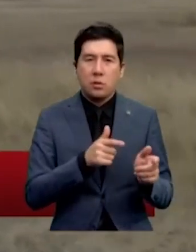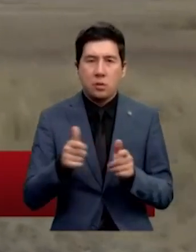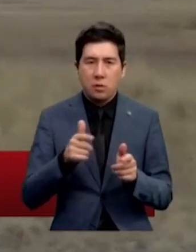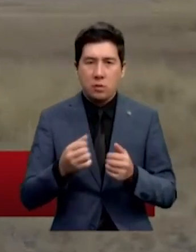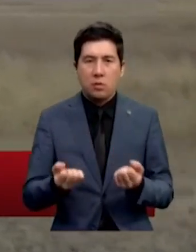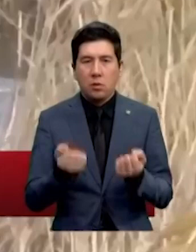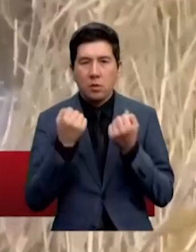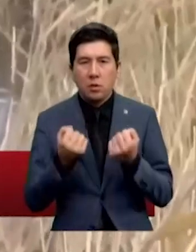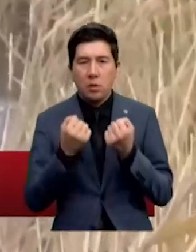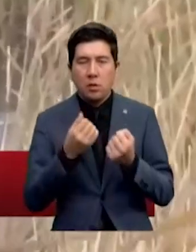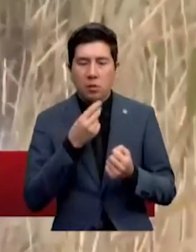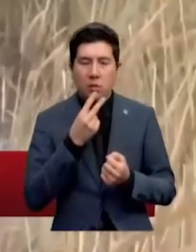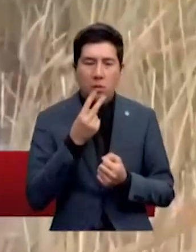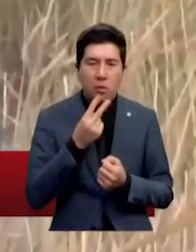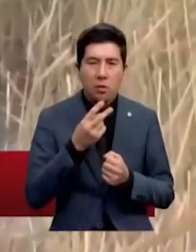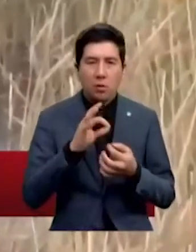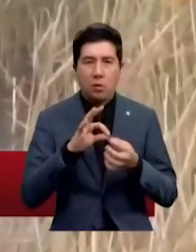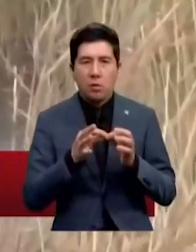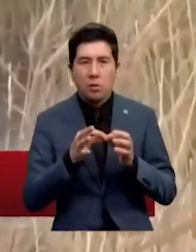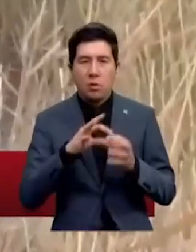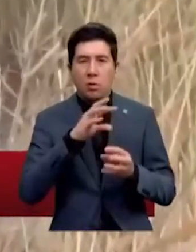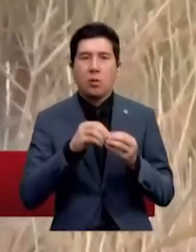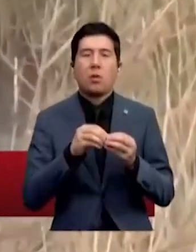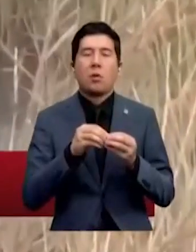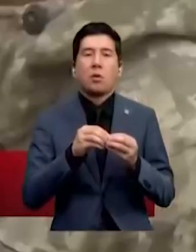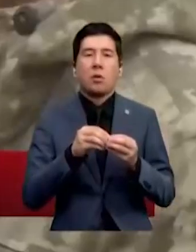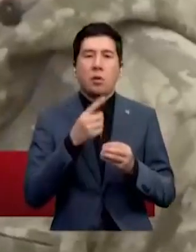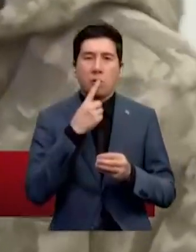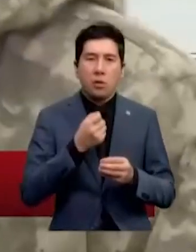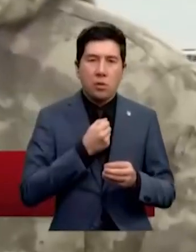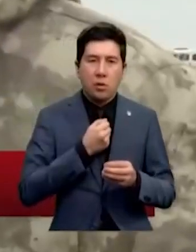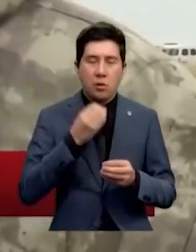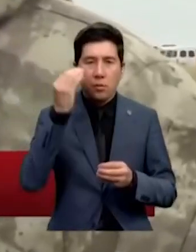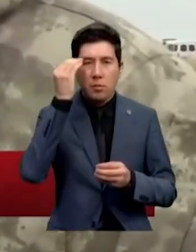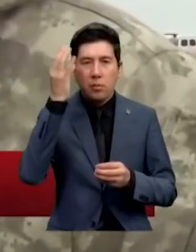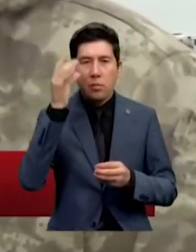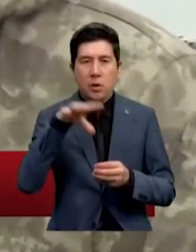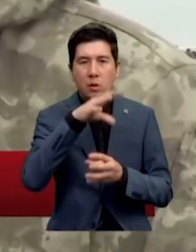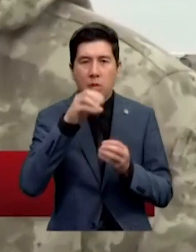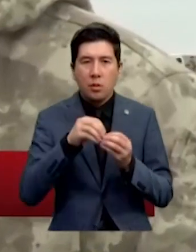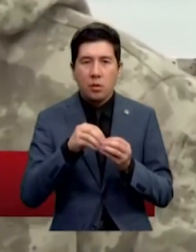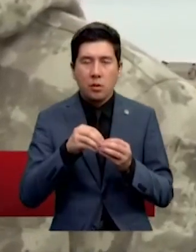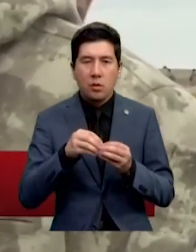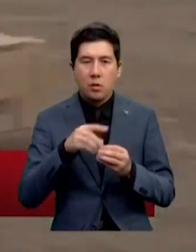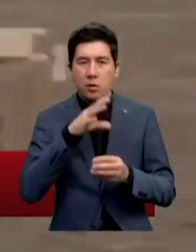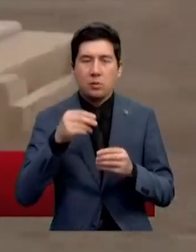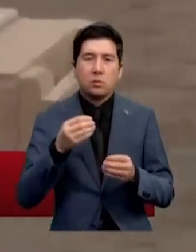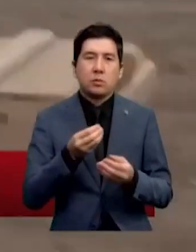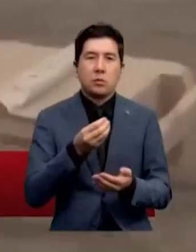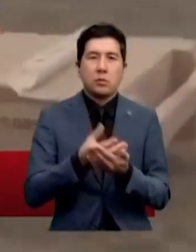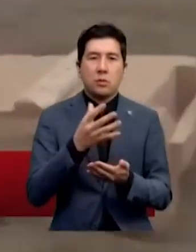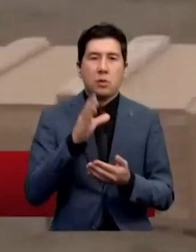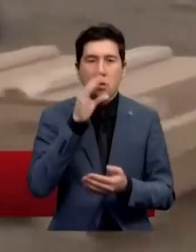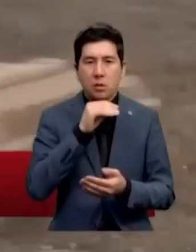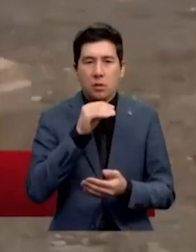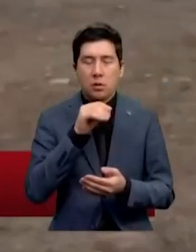берілмек. Осылайша қорытынды тексеру әскери қызметшілердің білім деңгейін, дағдысын және машығын бағалауға мүмкіндік береді.